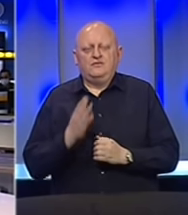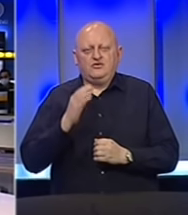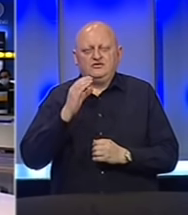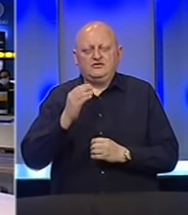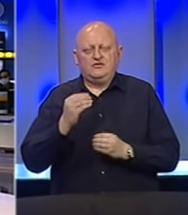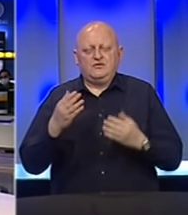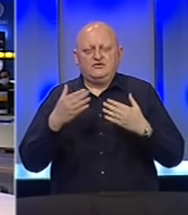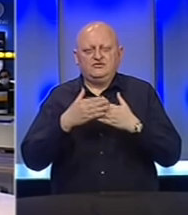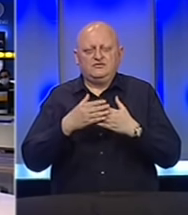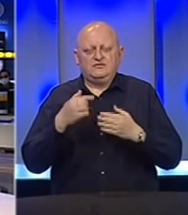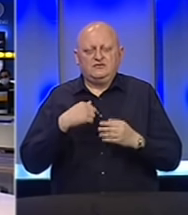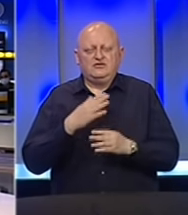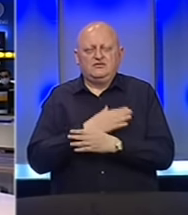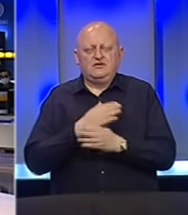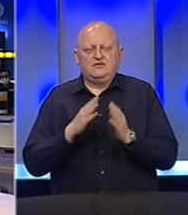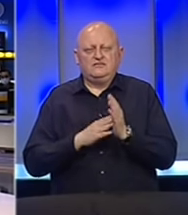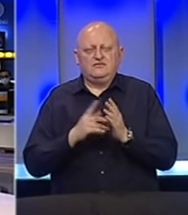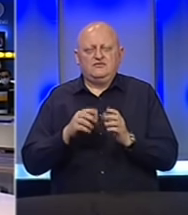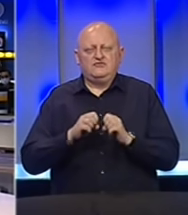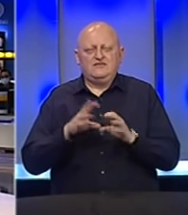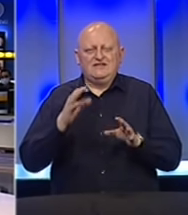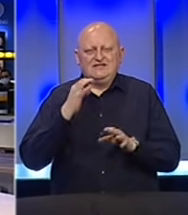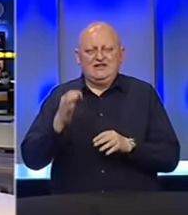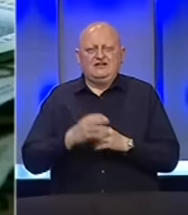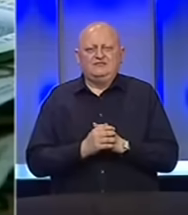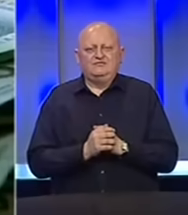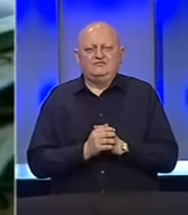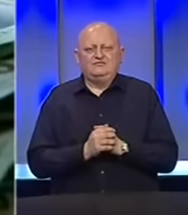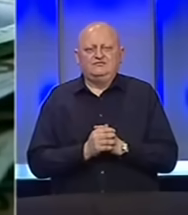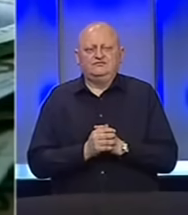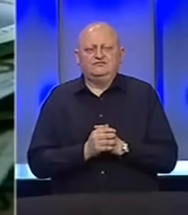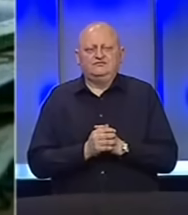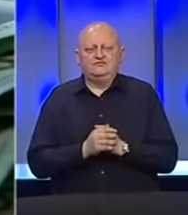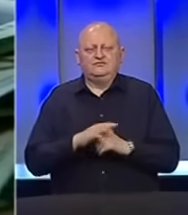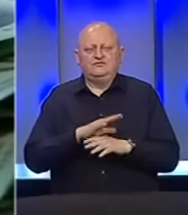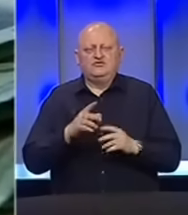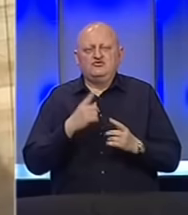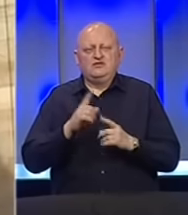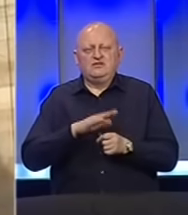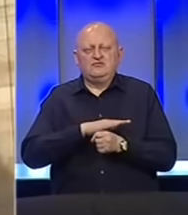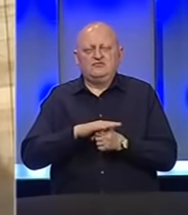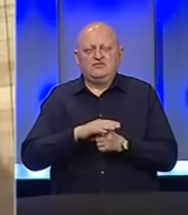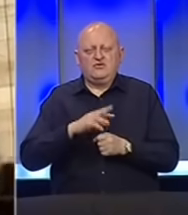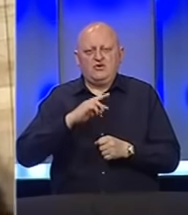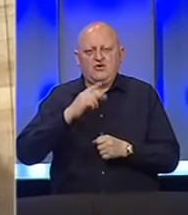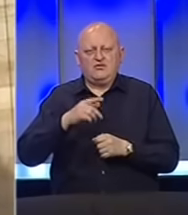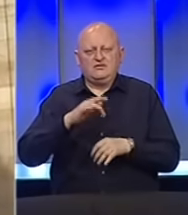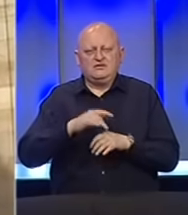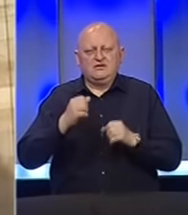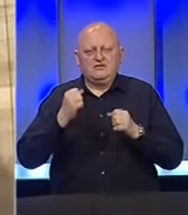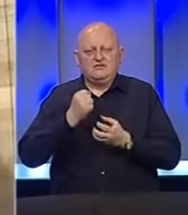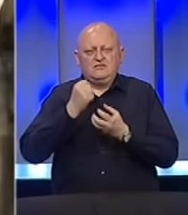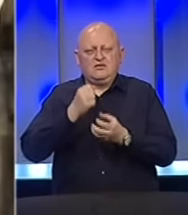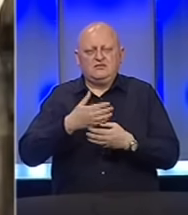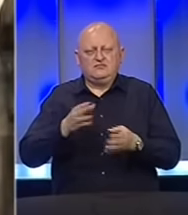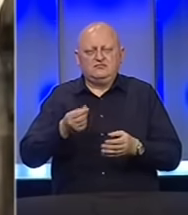Poštovani gledalci, dobroveče, ja sam Željana Mehmedika, ovo su vijesti dana. Svi uslovi nisu ispunjeni, odgovori iz Centralne banke o